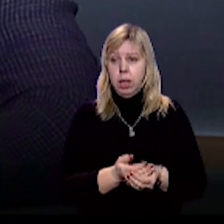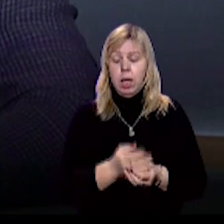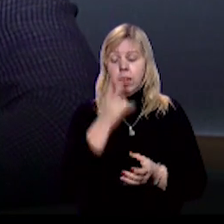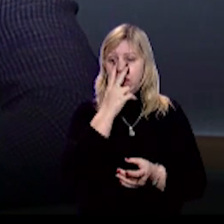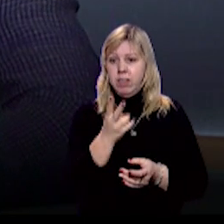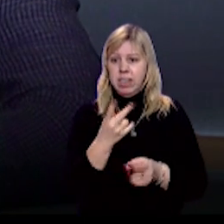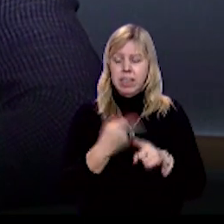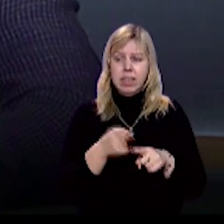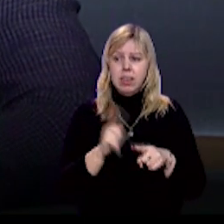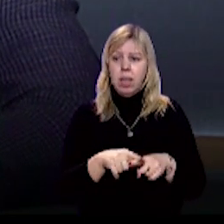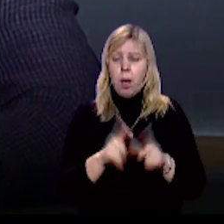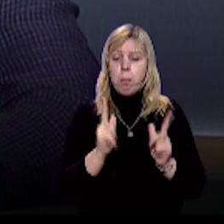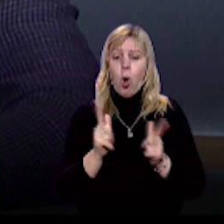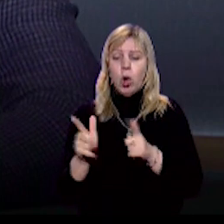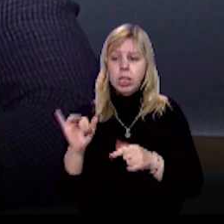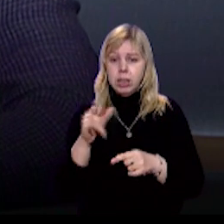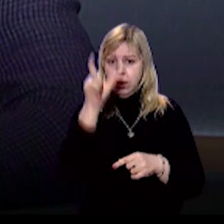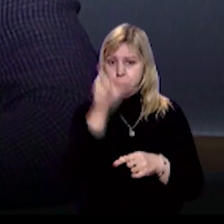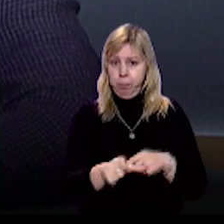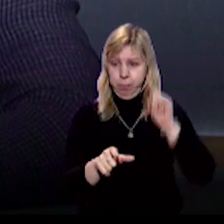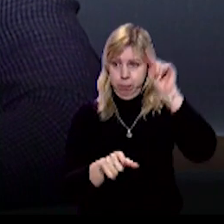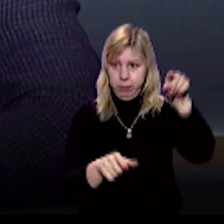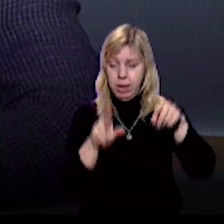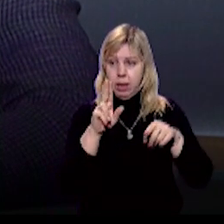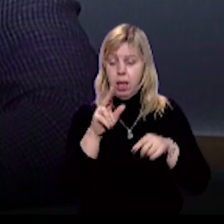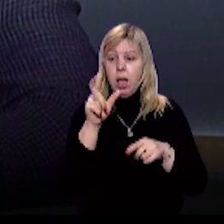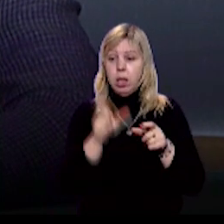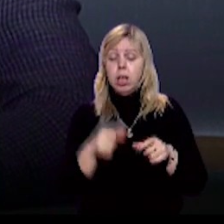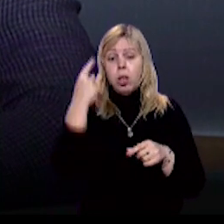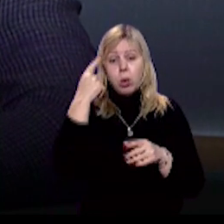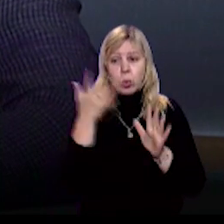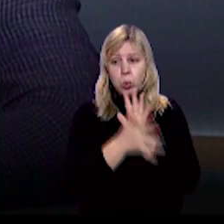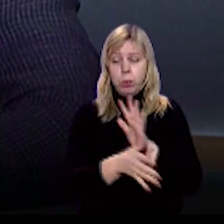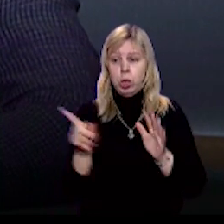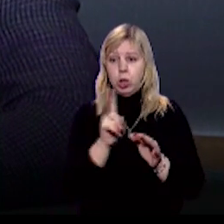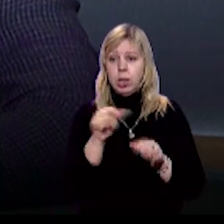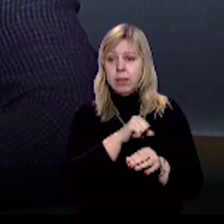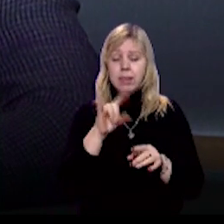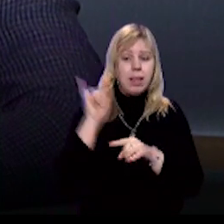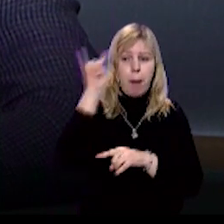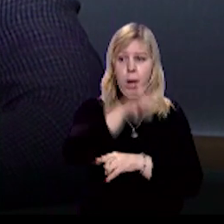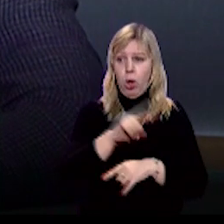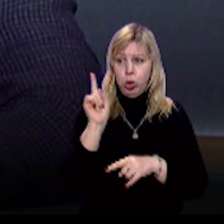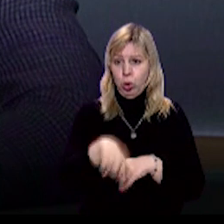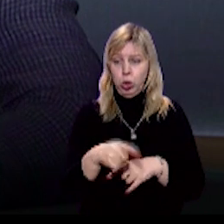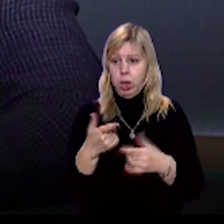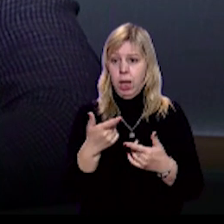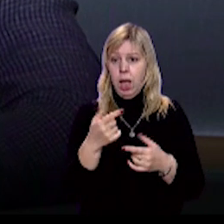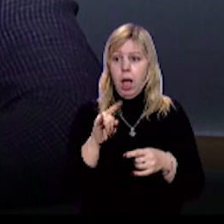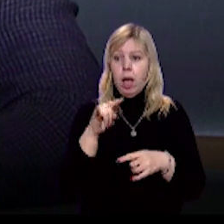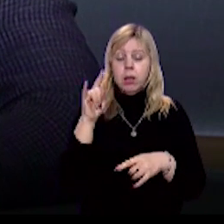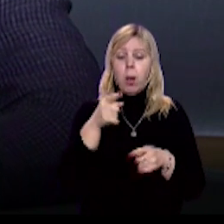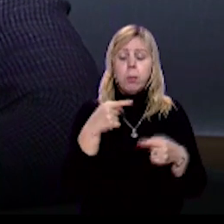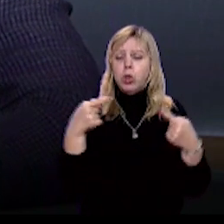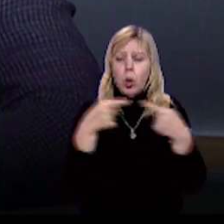дивіться, це погоджується з клієнтами, і клієнти теж, вони розуміють, самольоти теж не літають хвилинка